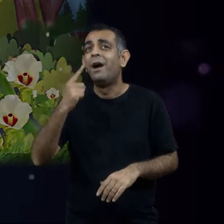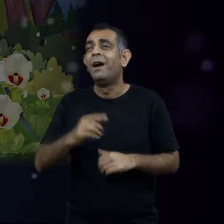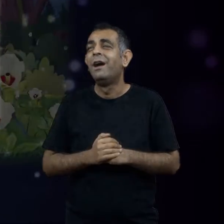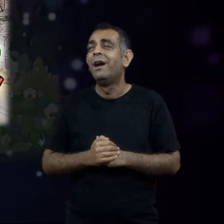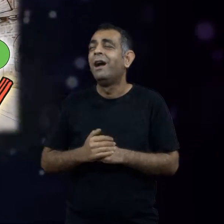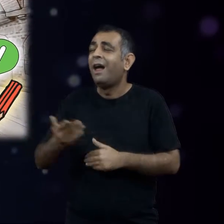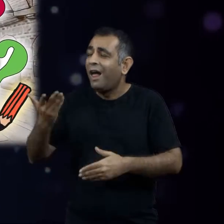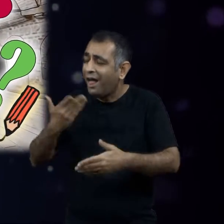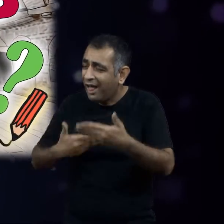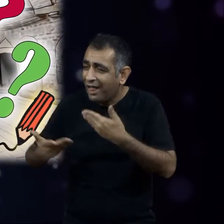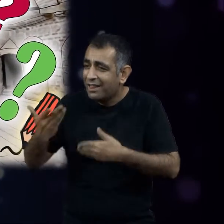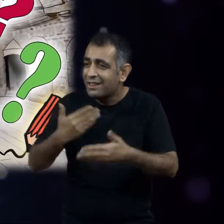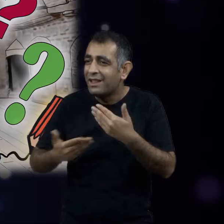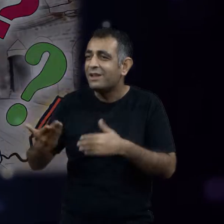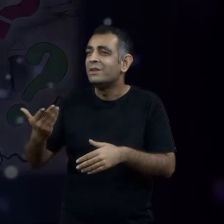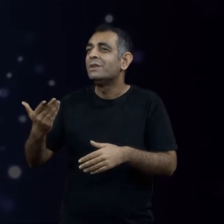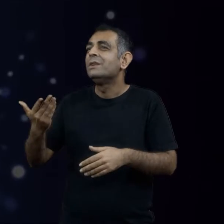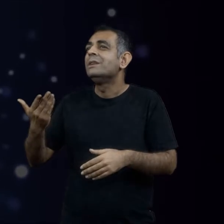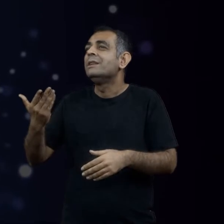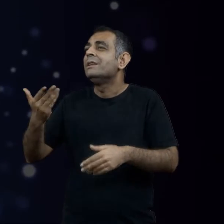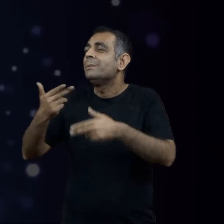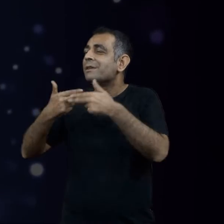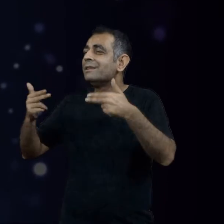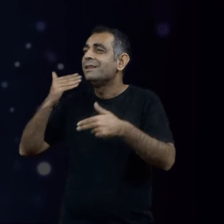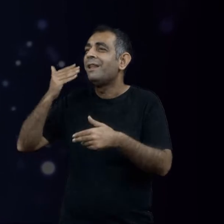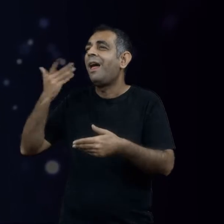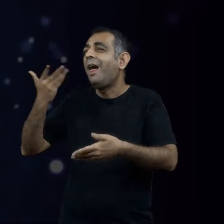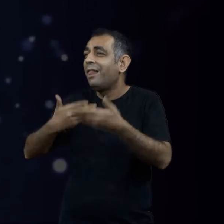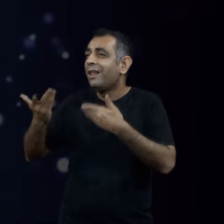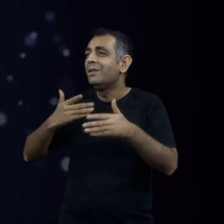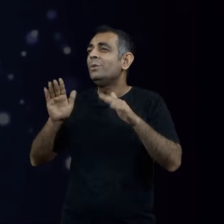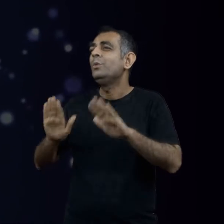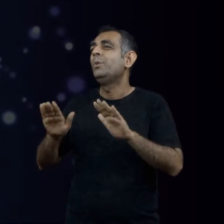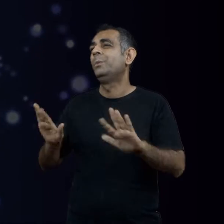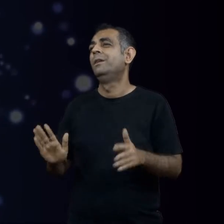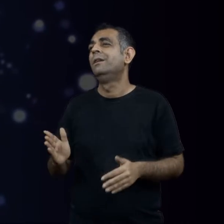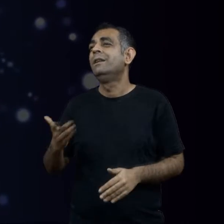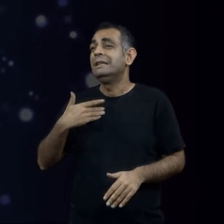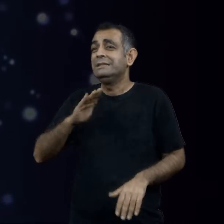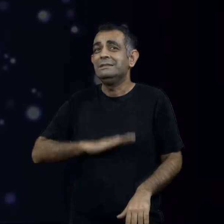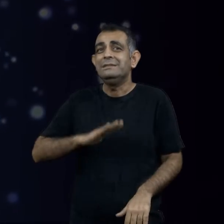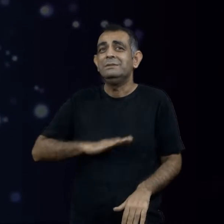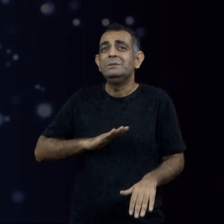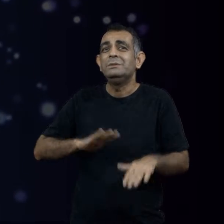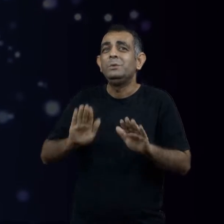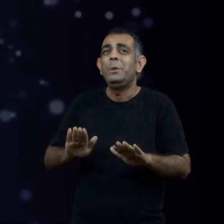nasıldır sulu ova? Anlat masalcı yine, anlat haydi